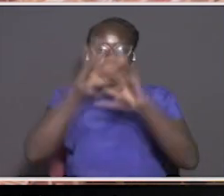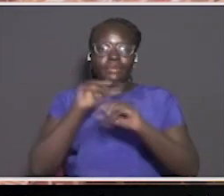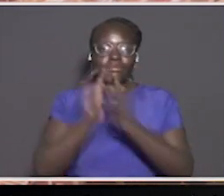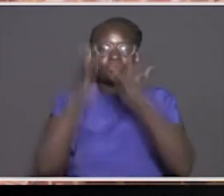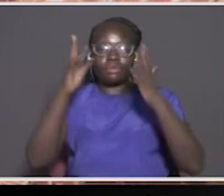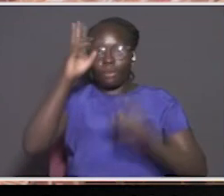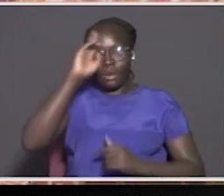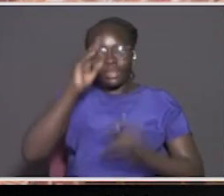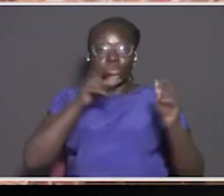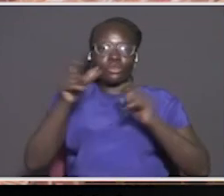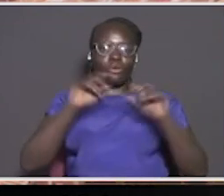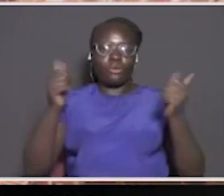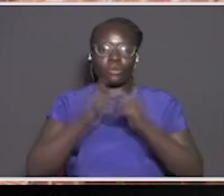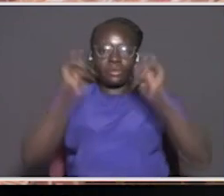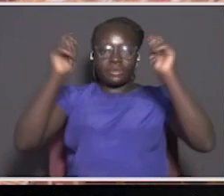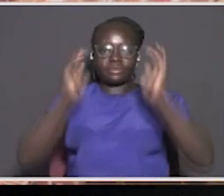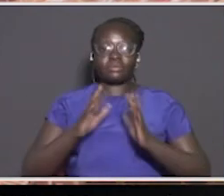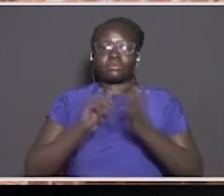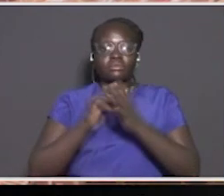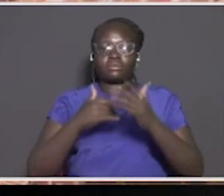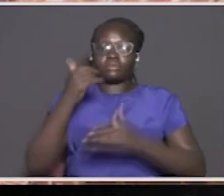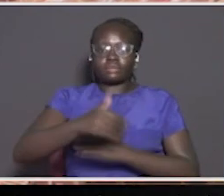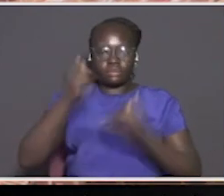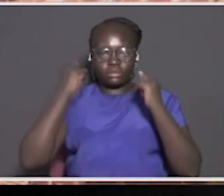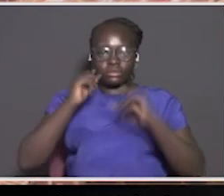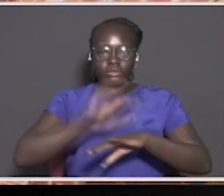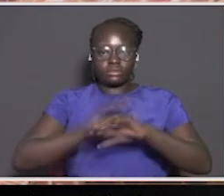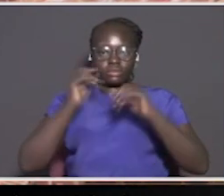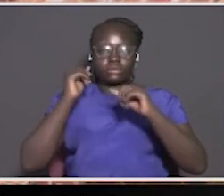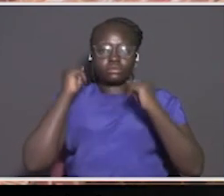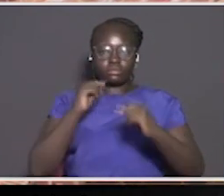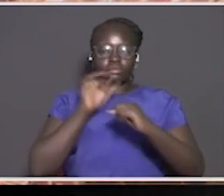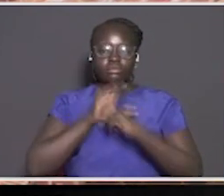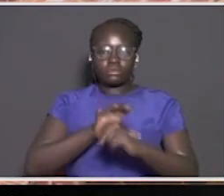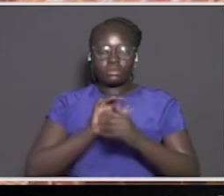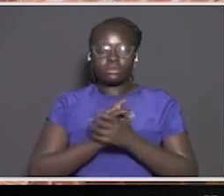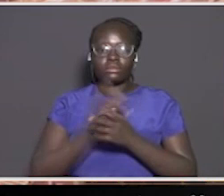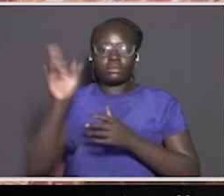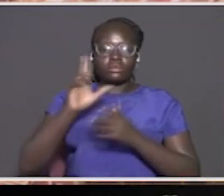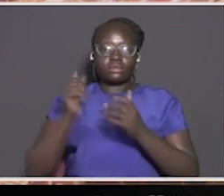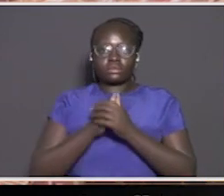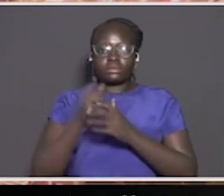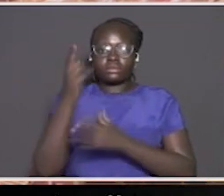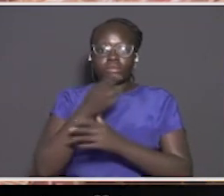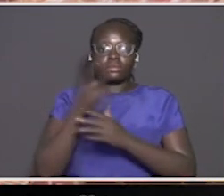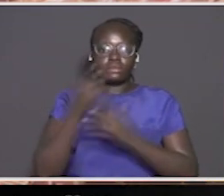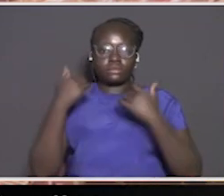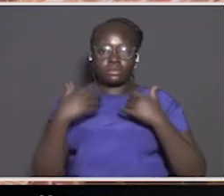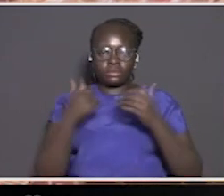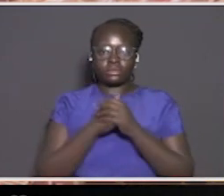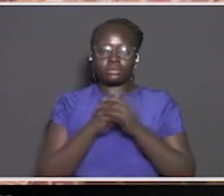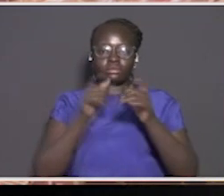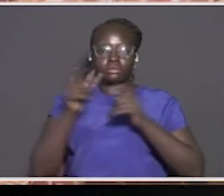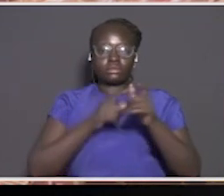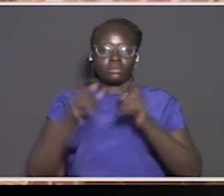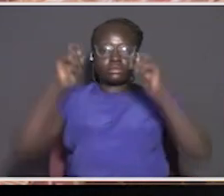kwa kukabiliana na waandamanaji. Hii ni licha tetesi za nguvu nyingi na kutumia risasi kuwakabili waandamanaji.